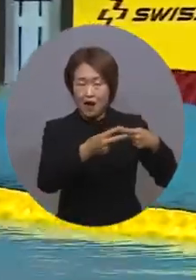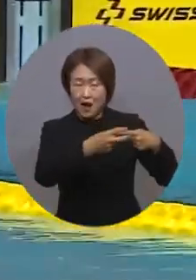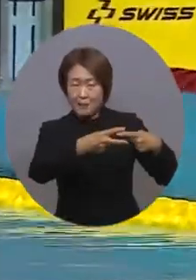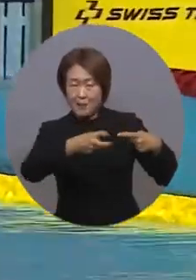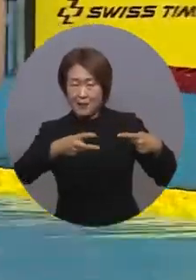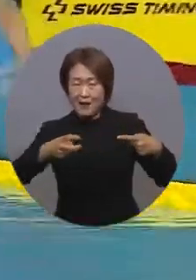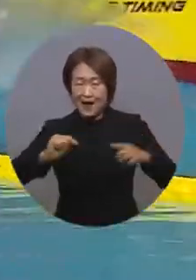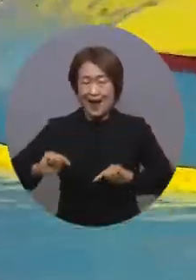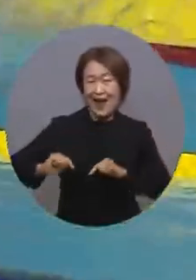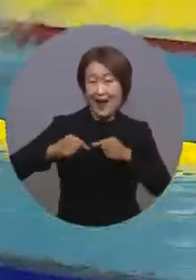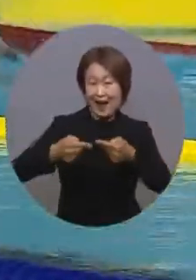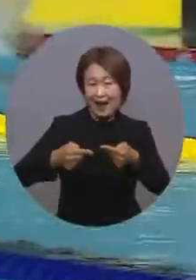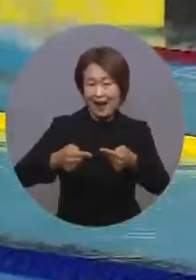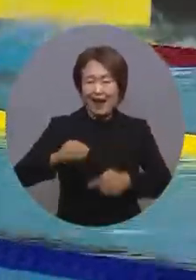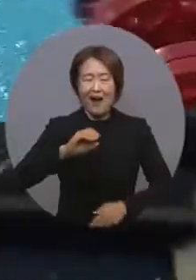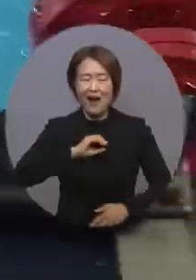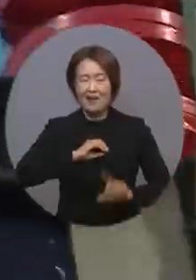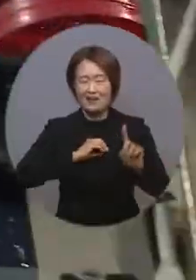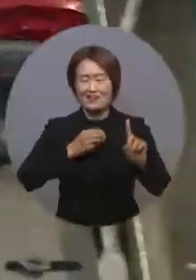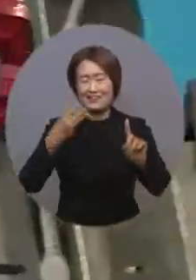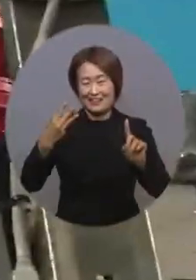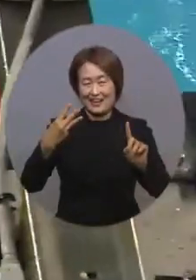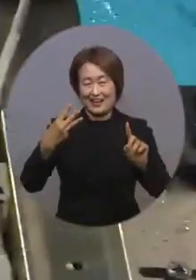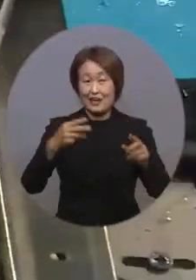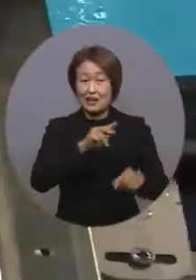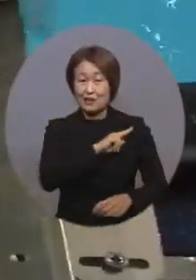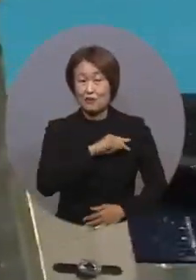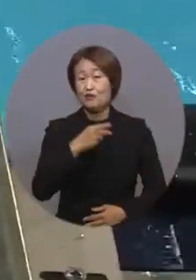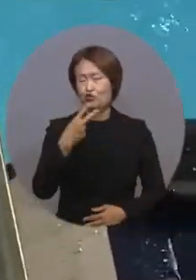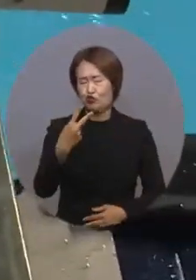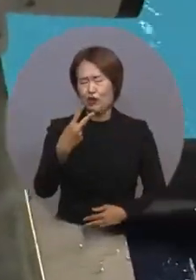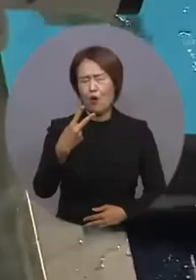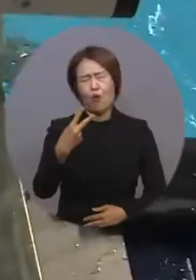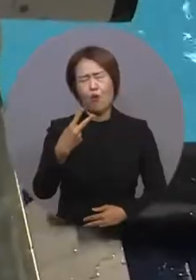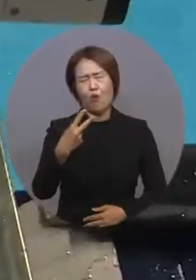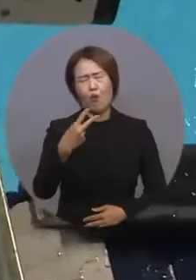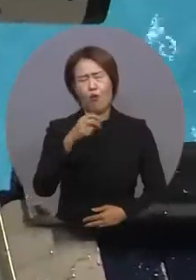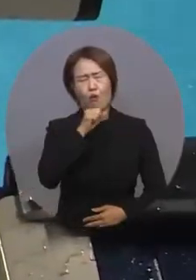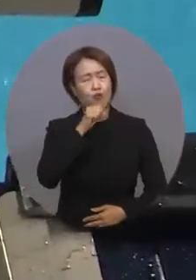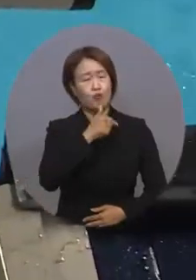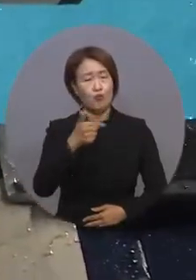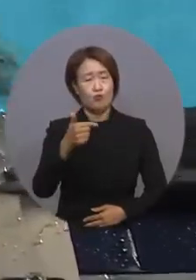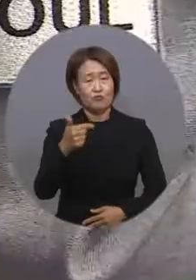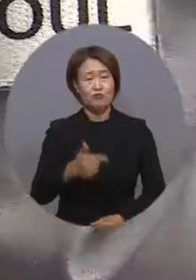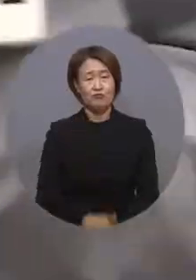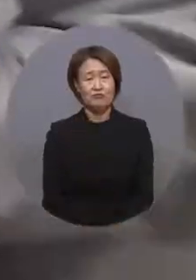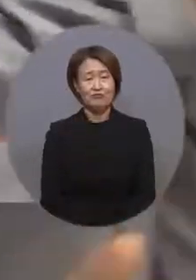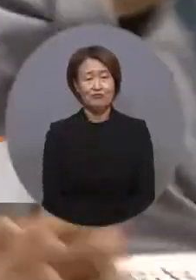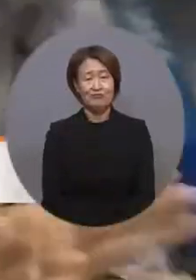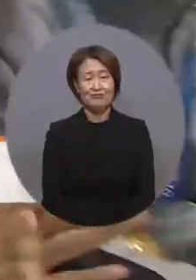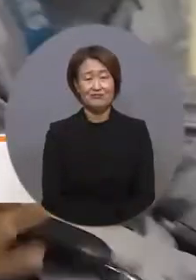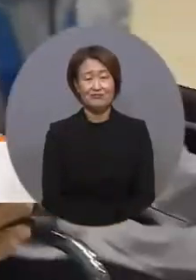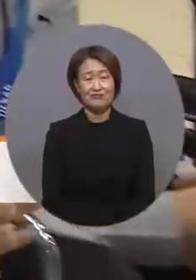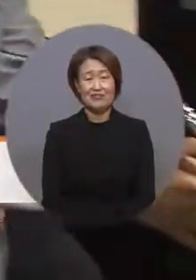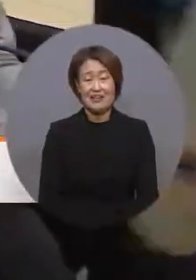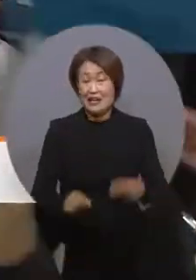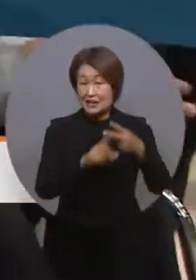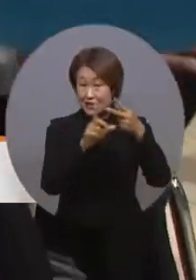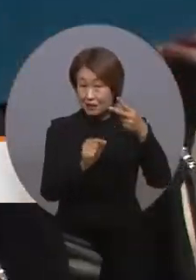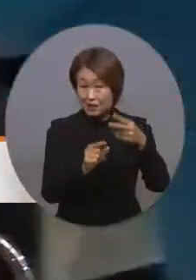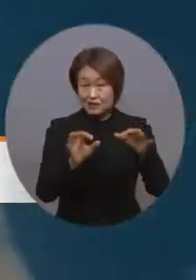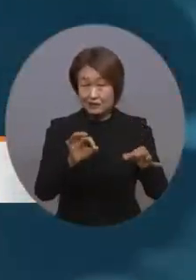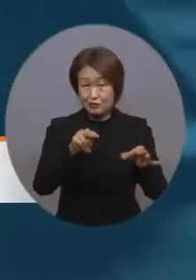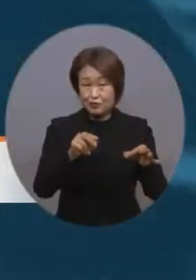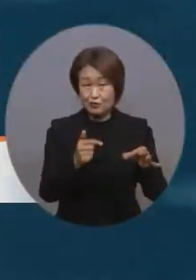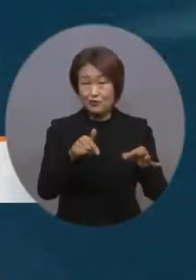종목에 출전하며 금메달 3개, 은메달 2개를 따내는 높은 성과를 거뒀습니다. 앞서 지난 2월 김윤지